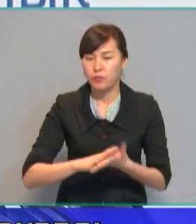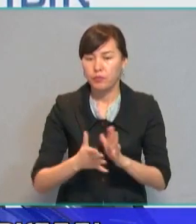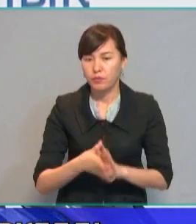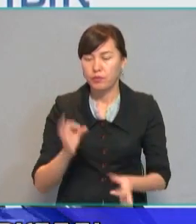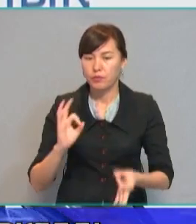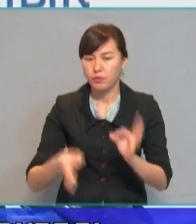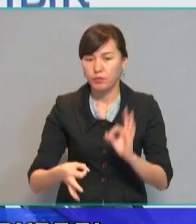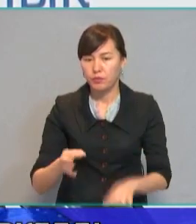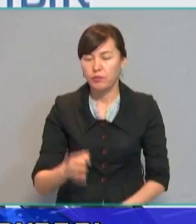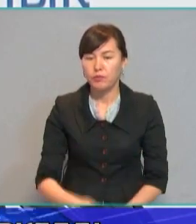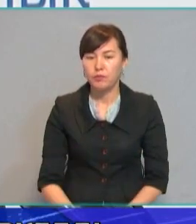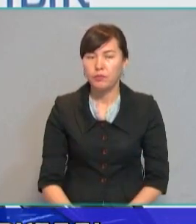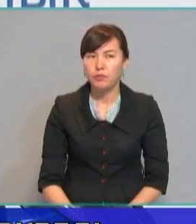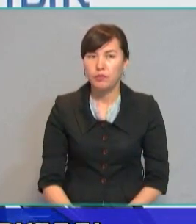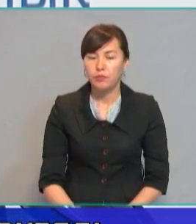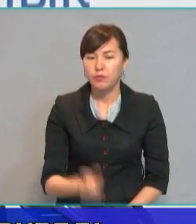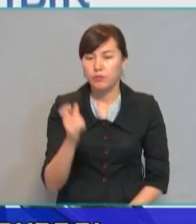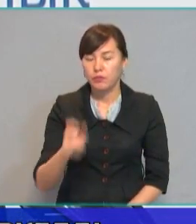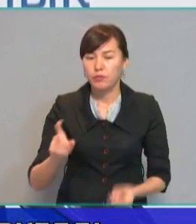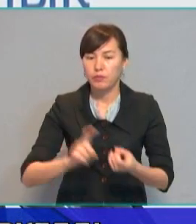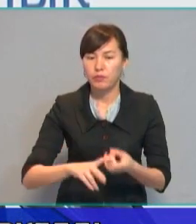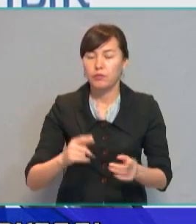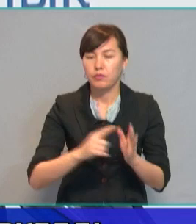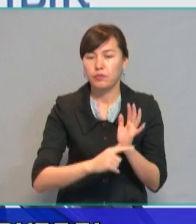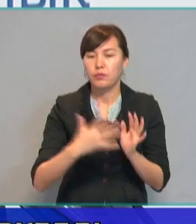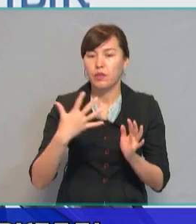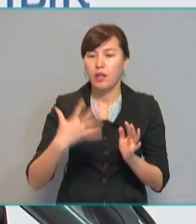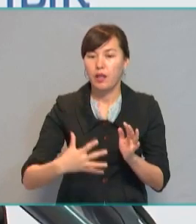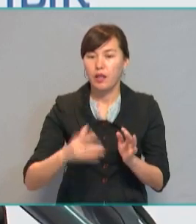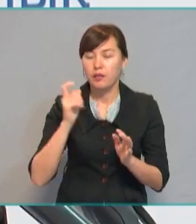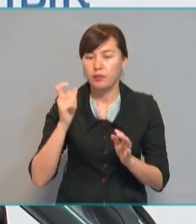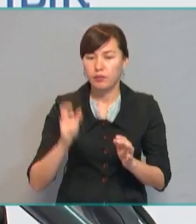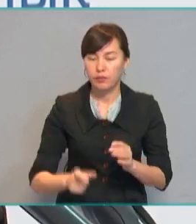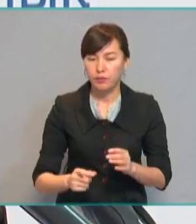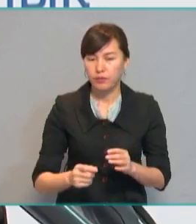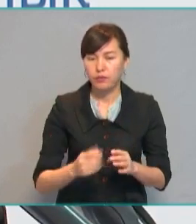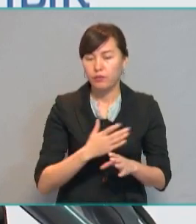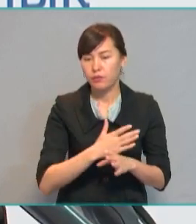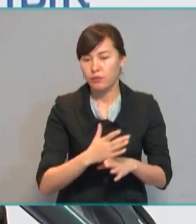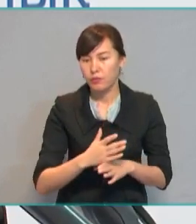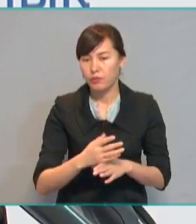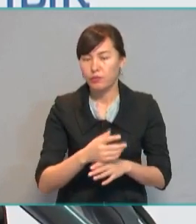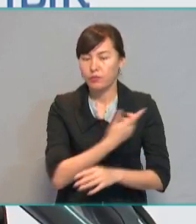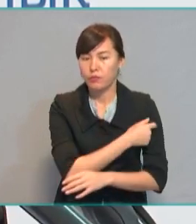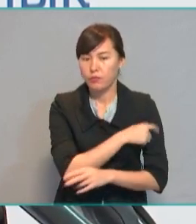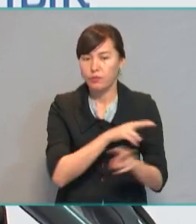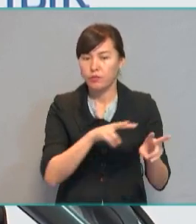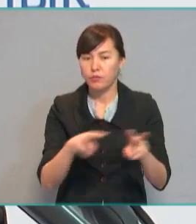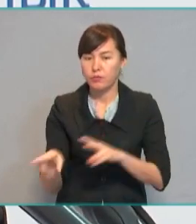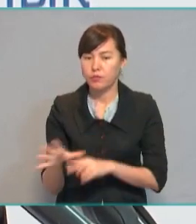жағдайлары қанағаттандырылды. Науқаста байланыста болған 75 азамат оқшауланып, медициналық бақылауға алынды.